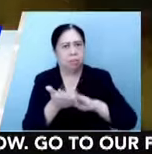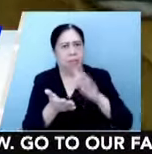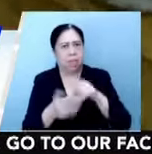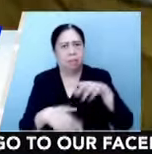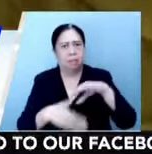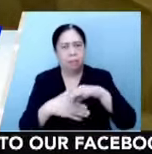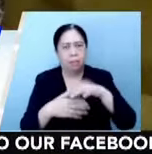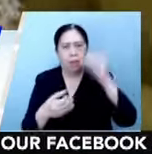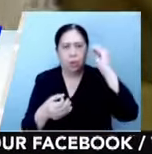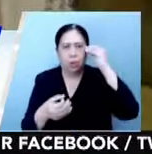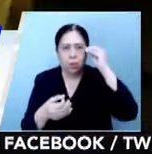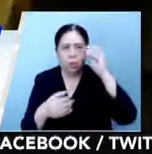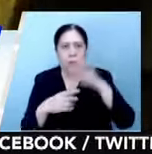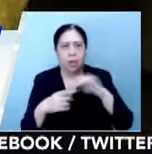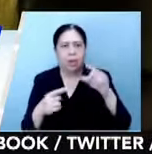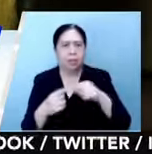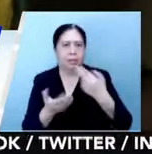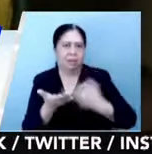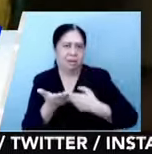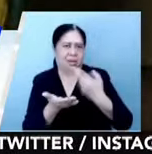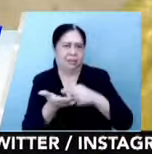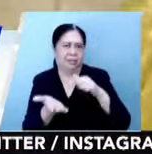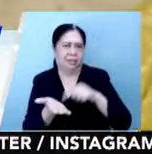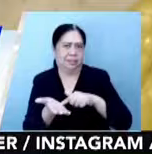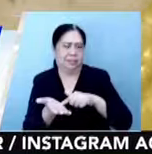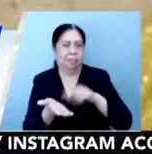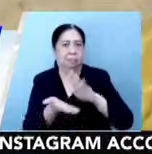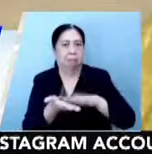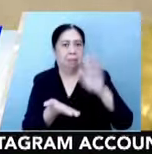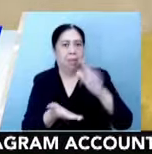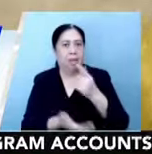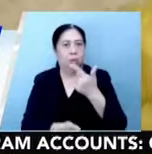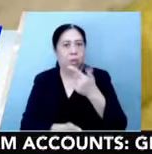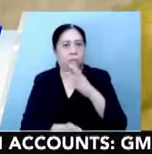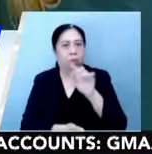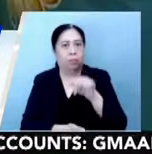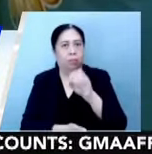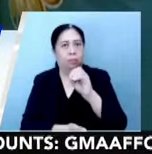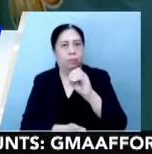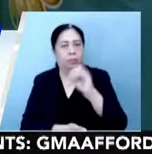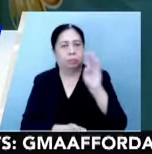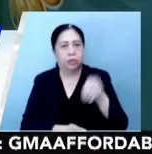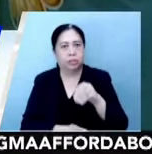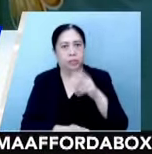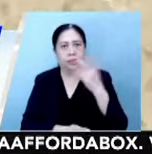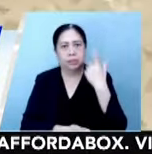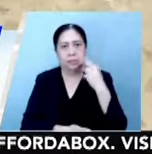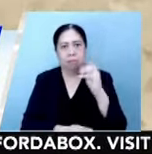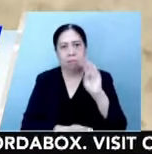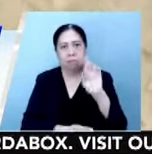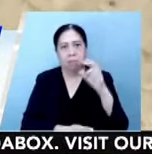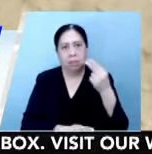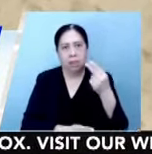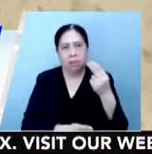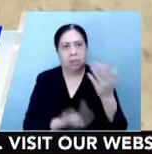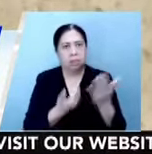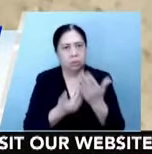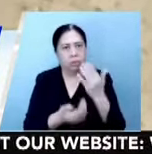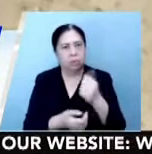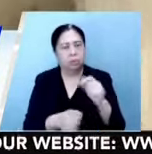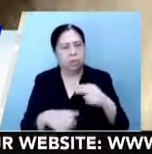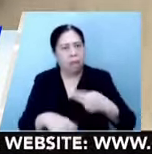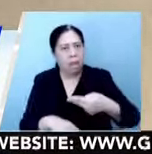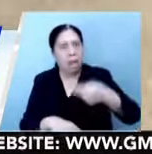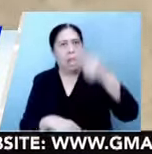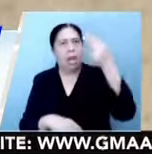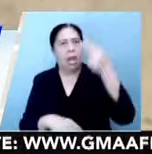sibuyas at lalo ng bigas. Nagmahal ang bigas ng 24.4% nitong Marso at halos abutan ng all-time high na pagmahal ng